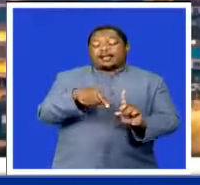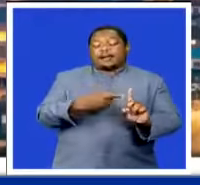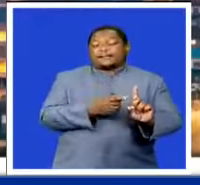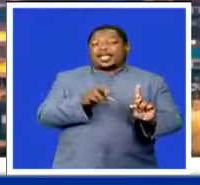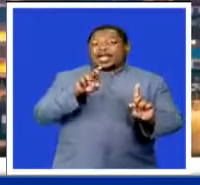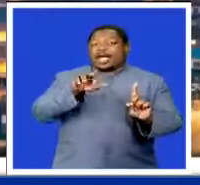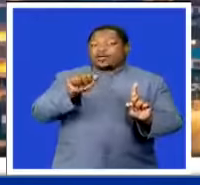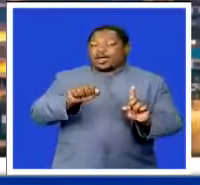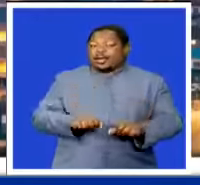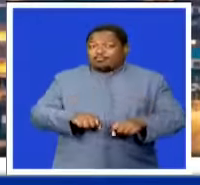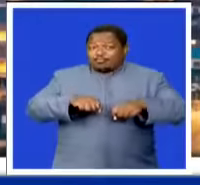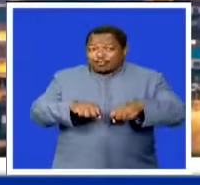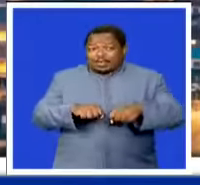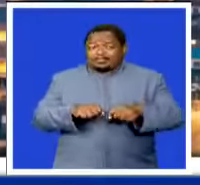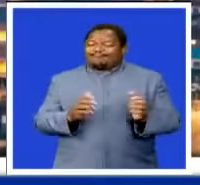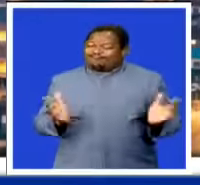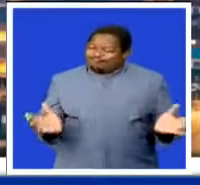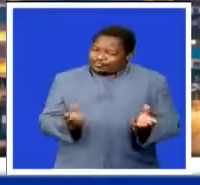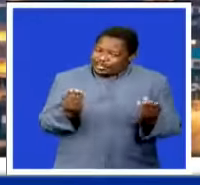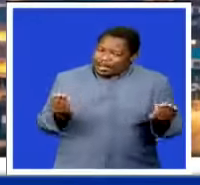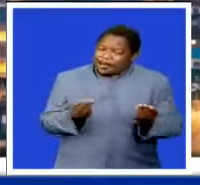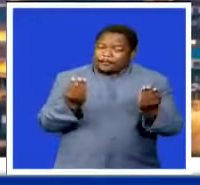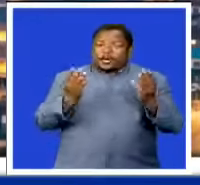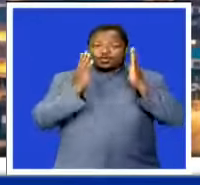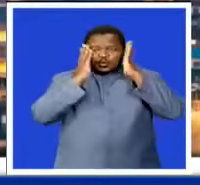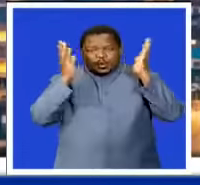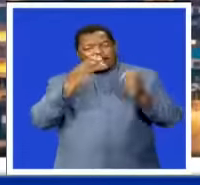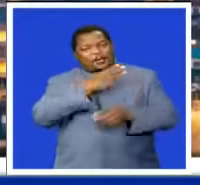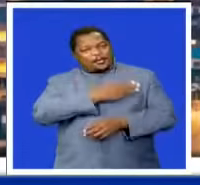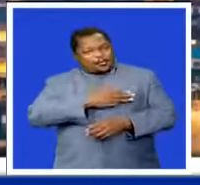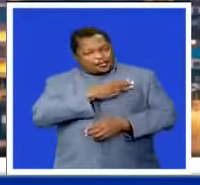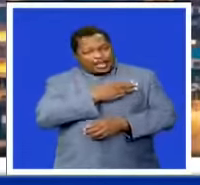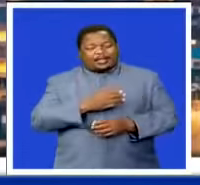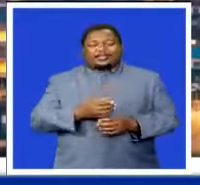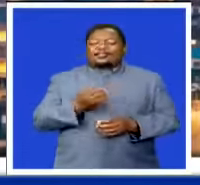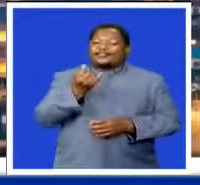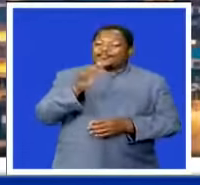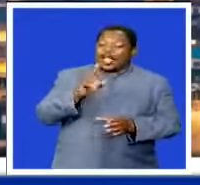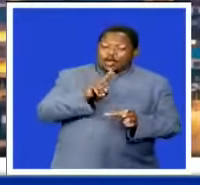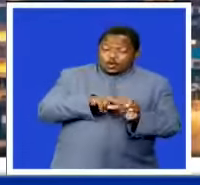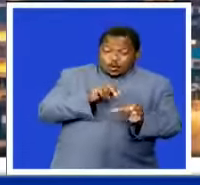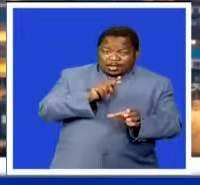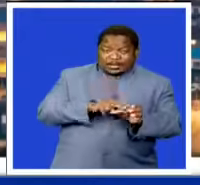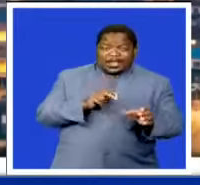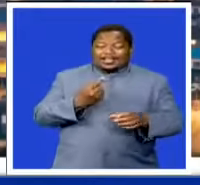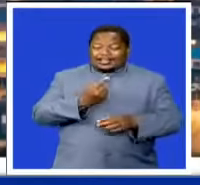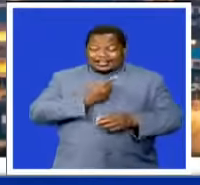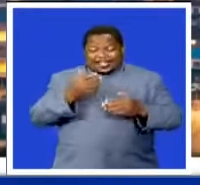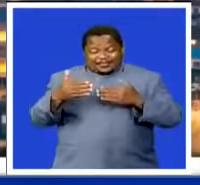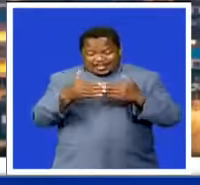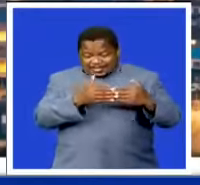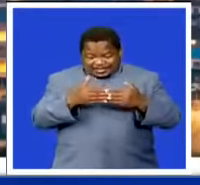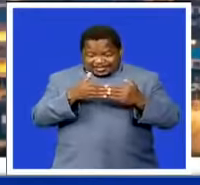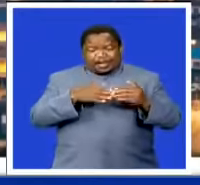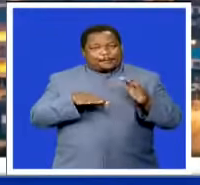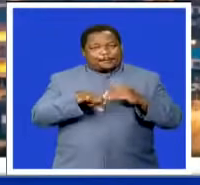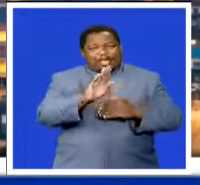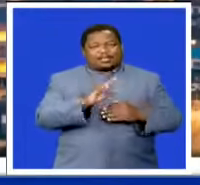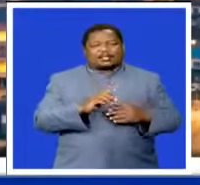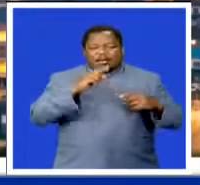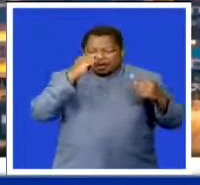ayagabutsela. Umfana nenkosi uthi kwenda lokho kutawuphephisa imisebenti yalabo labasebenta lapho kuthengiswa tshwala